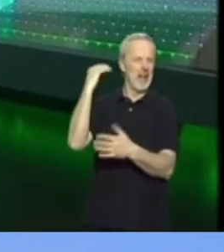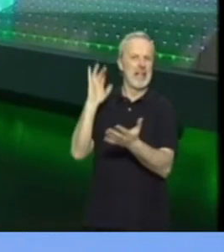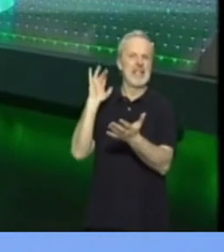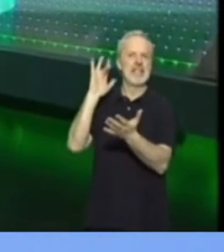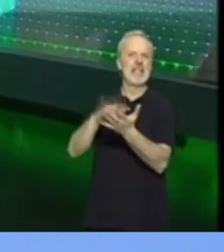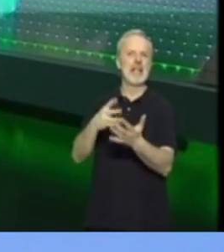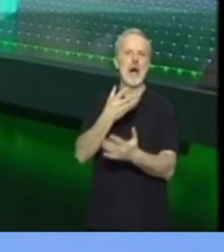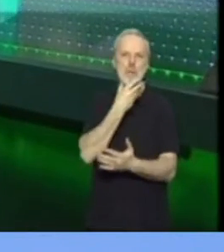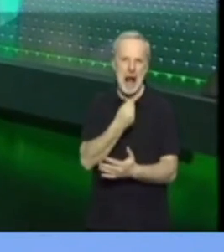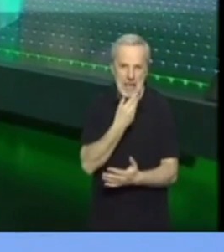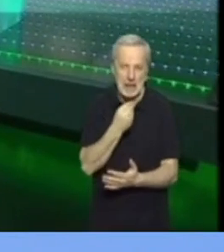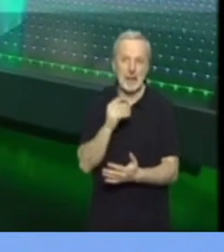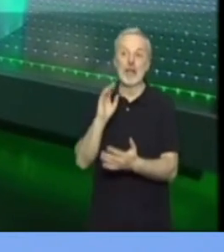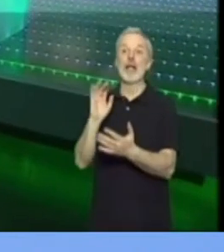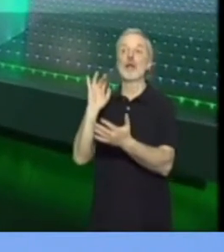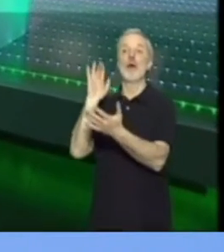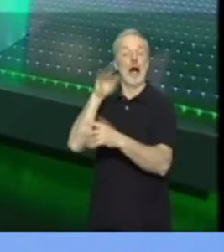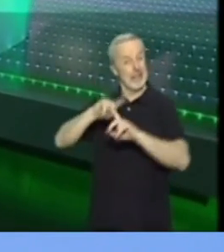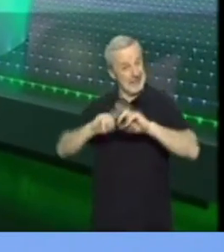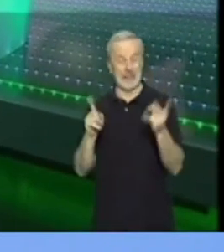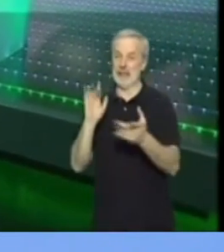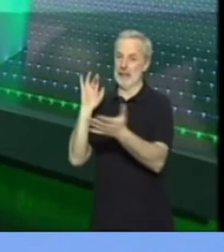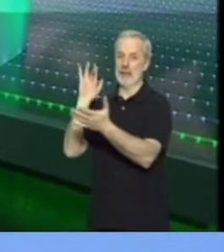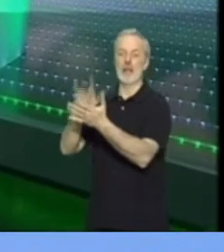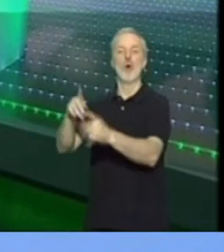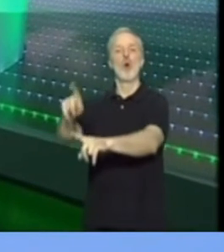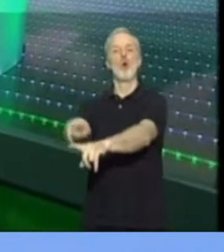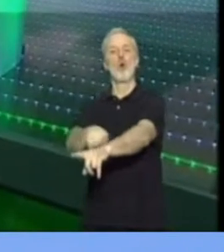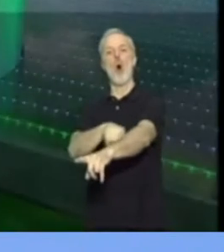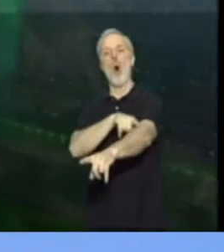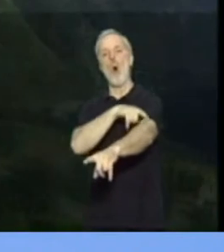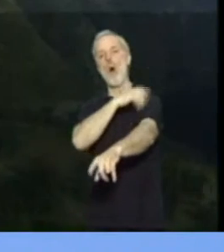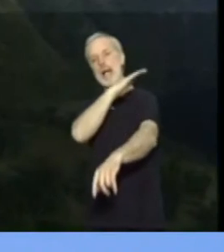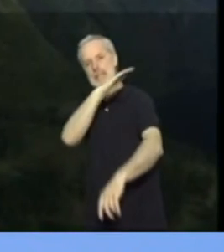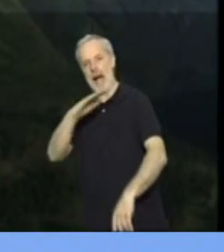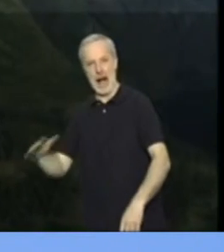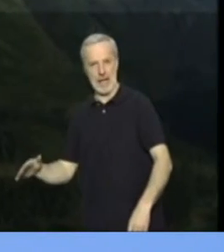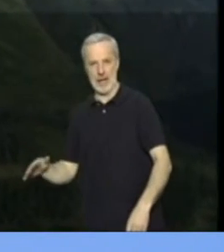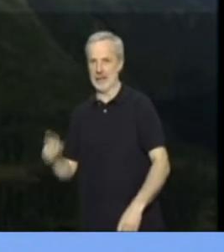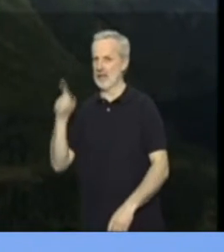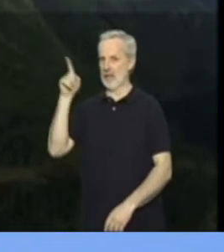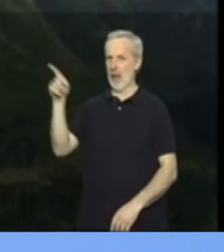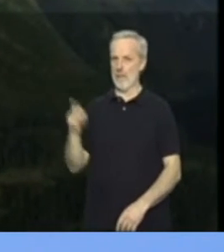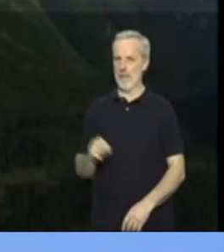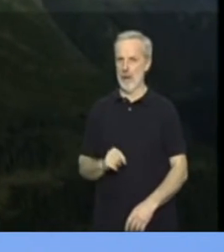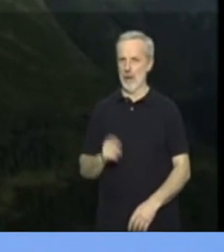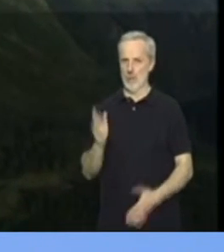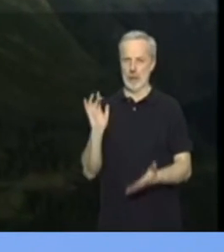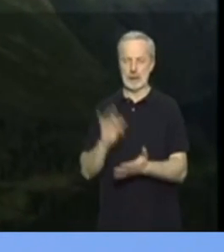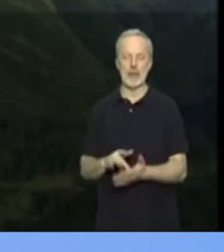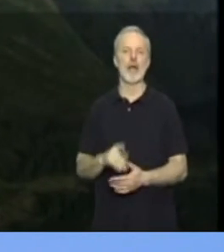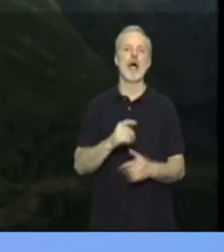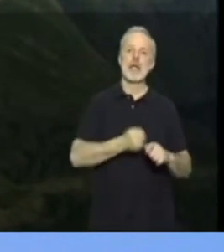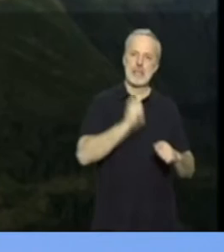se dojíždět na dlouhé stráně, které se pojedou dvakrát, takže velmi těžká etapa. Jinak startujeme v Jeseníku, první